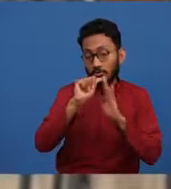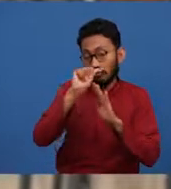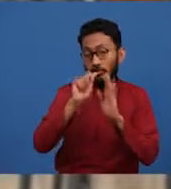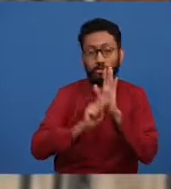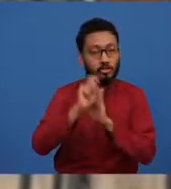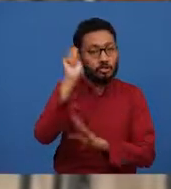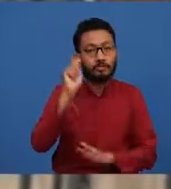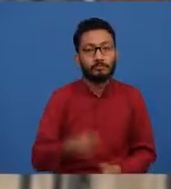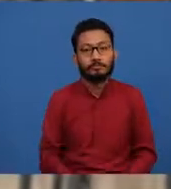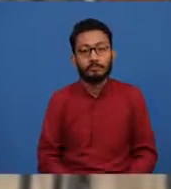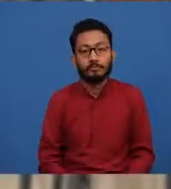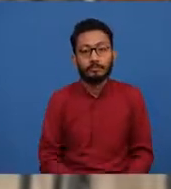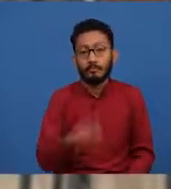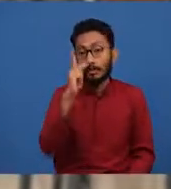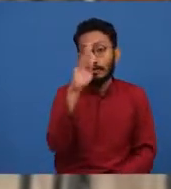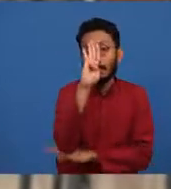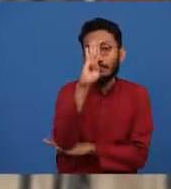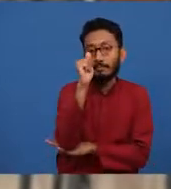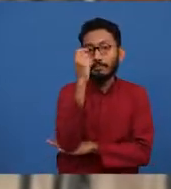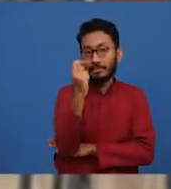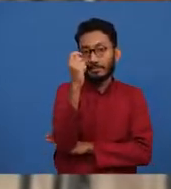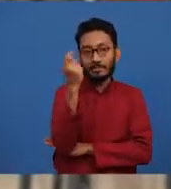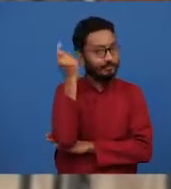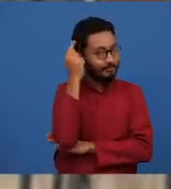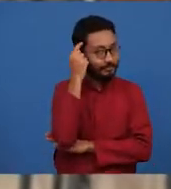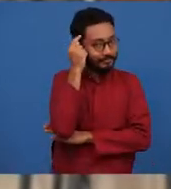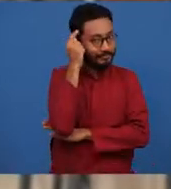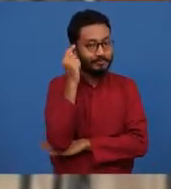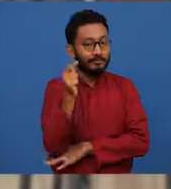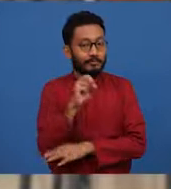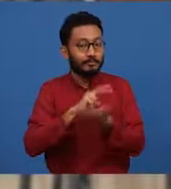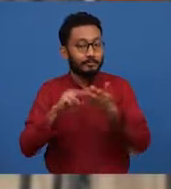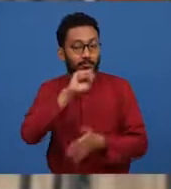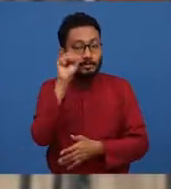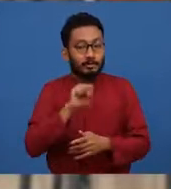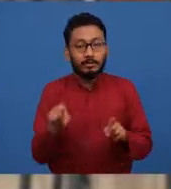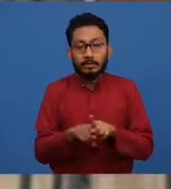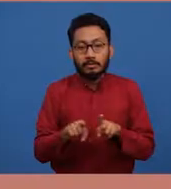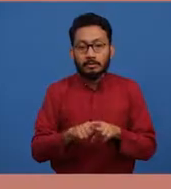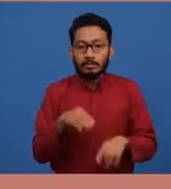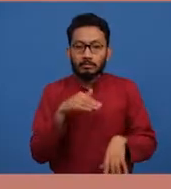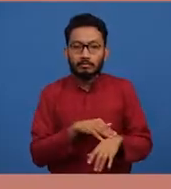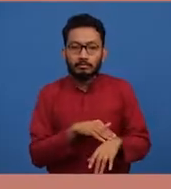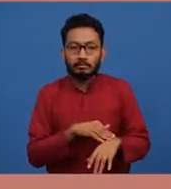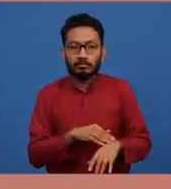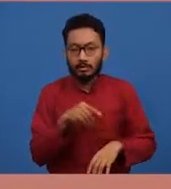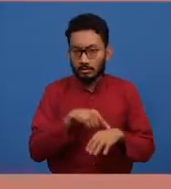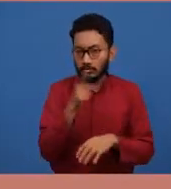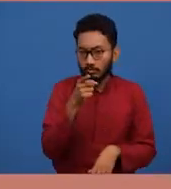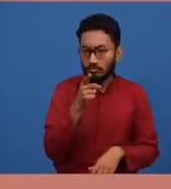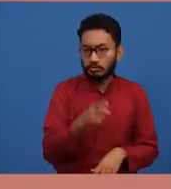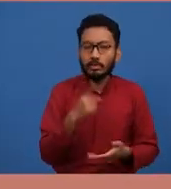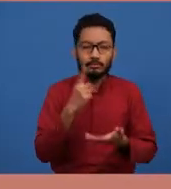kita baca soalannya bersama-sama. Pada pendapat kamu, apakah